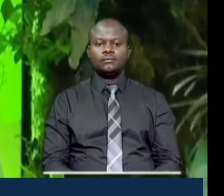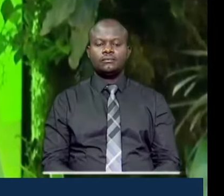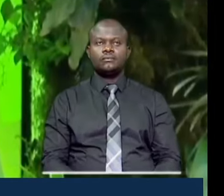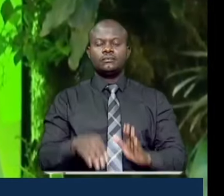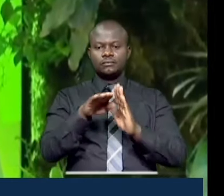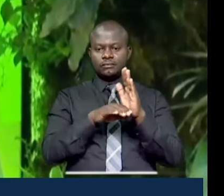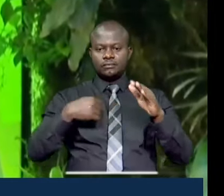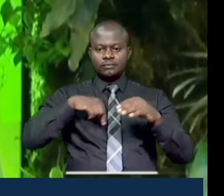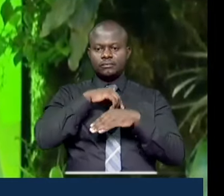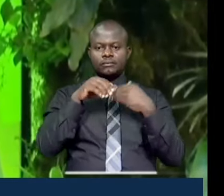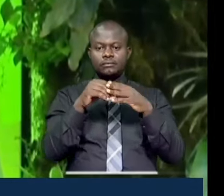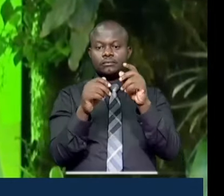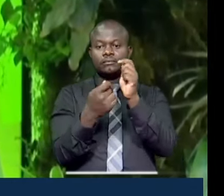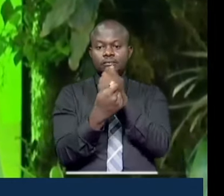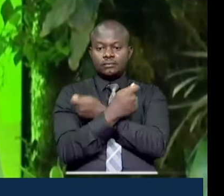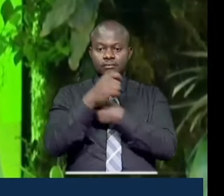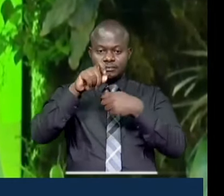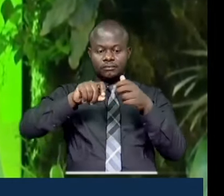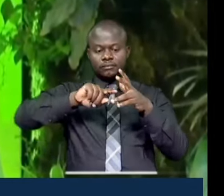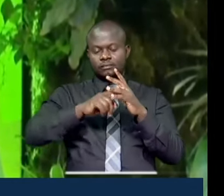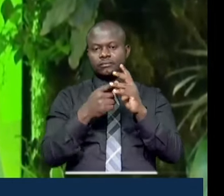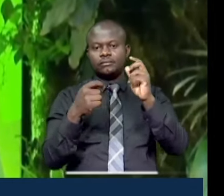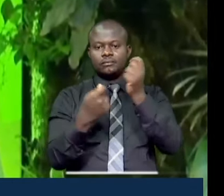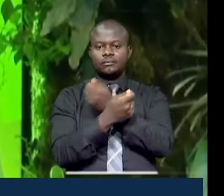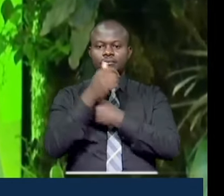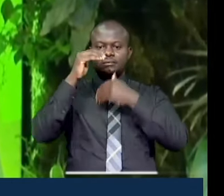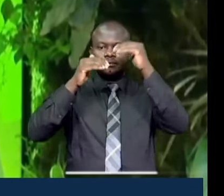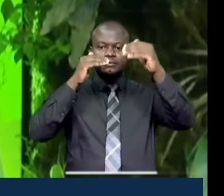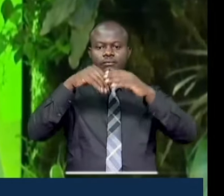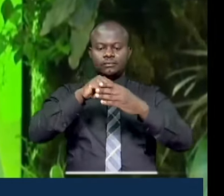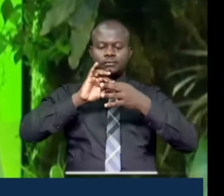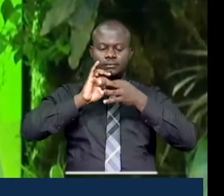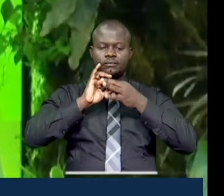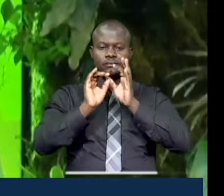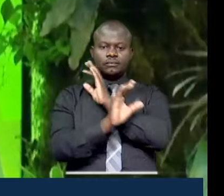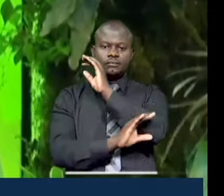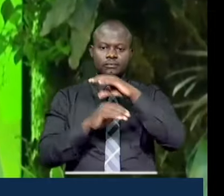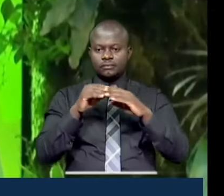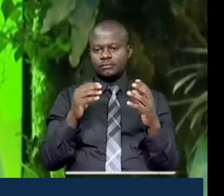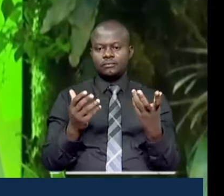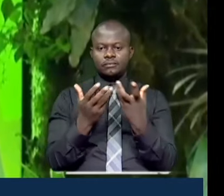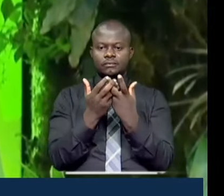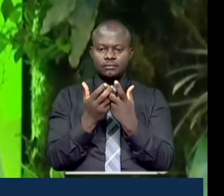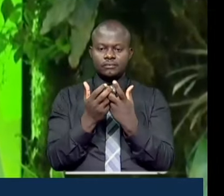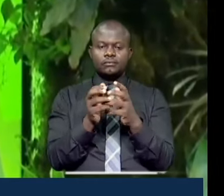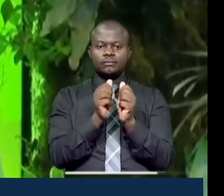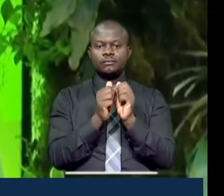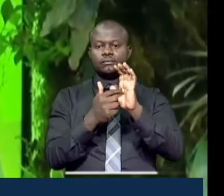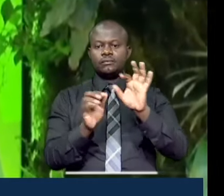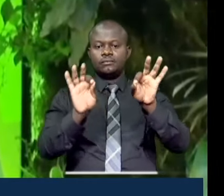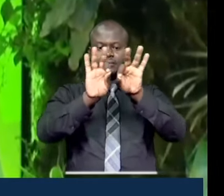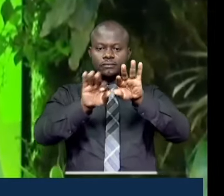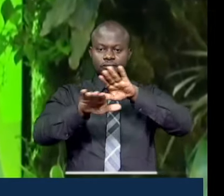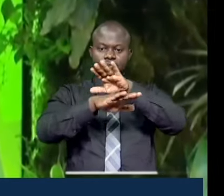Gahunda yacu y'amavugurura igomba guhera ku mavugurura y'inzego zigize ubufatanye bw'ibihugu mu kuzihuza n'indangagaciro